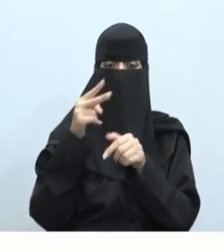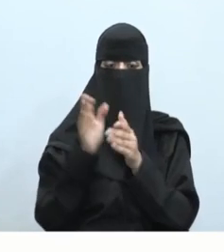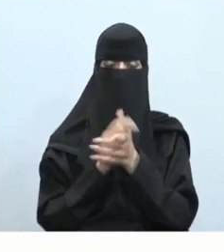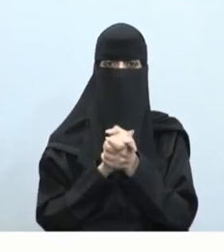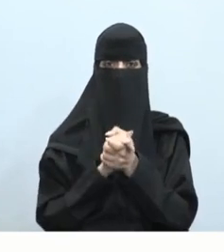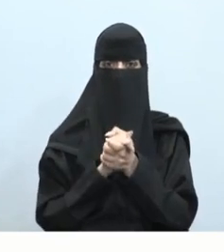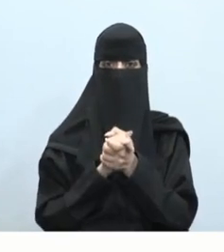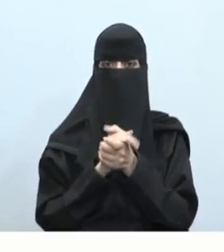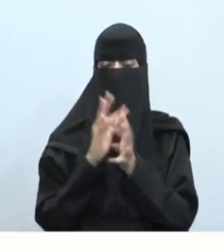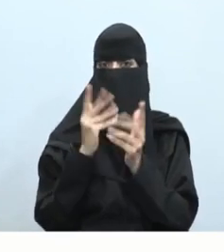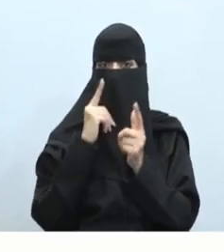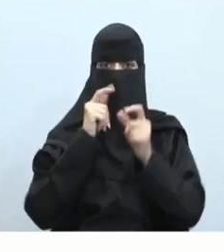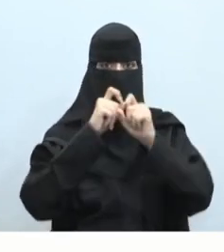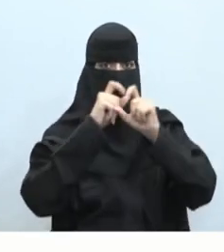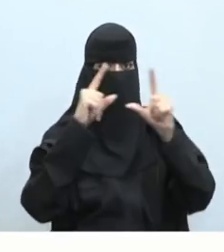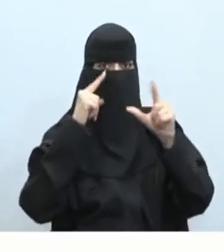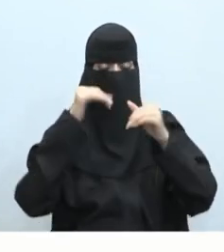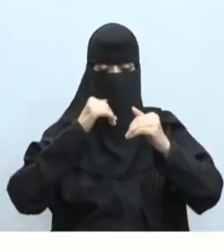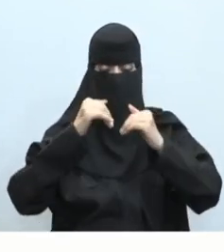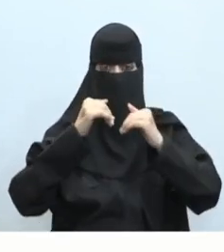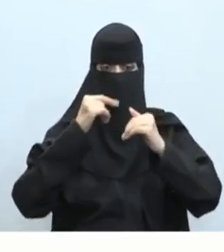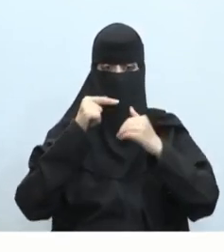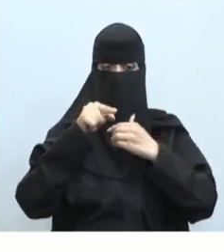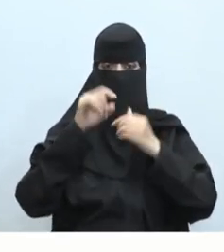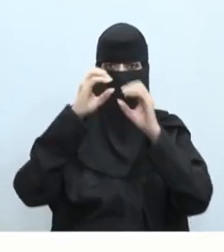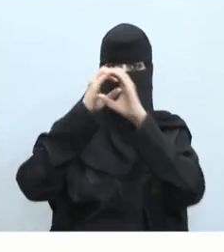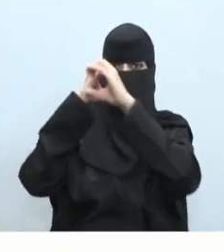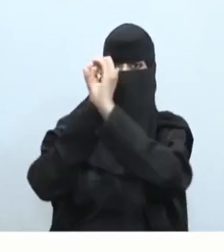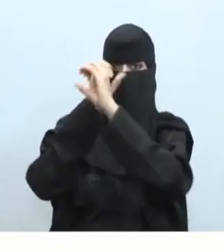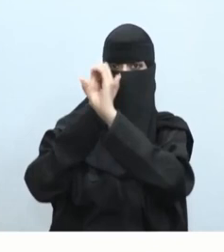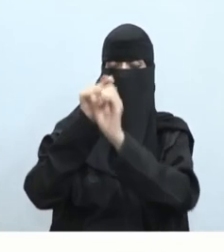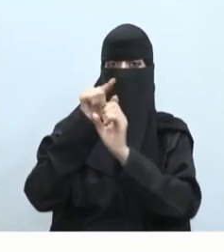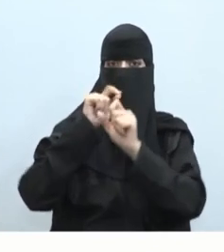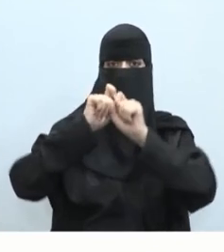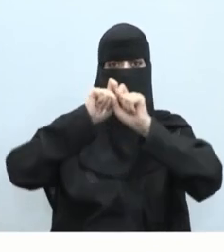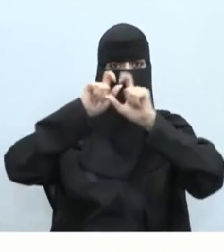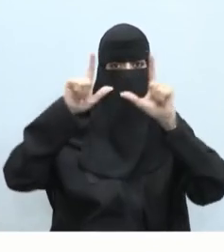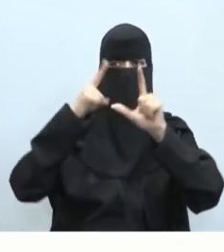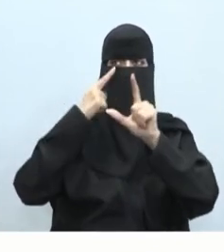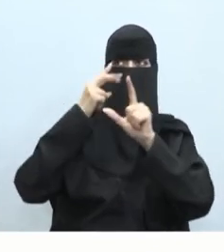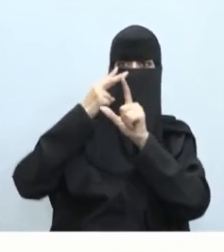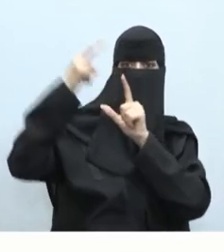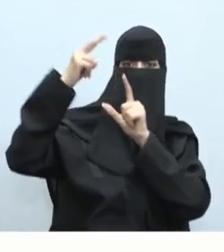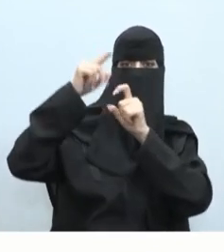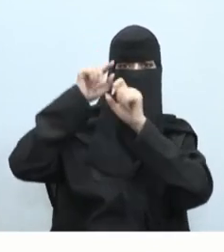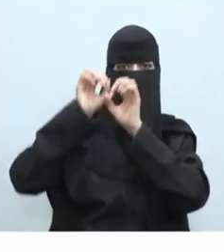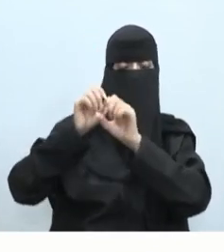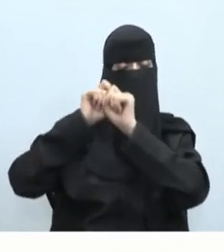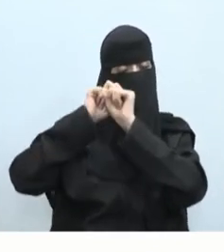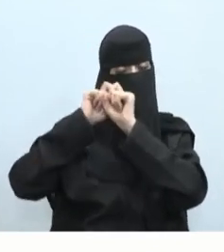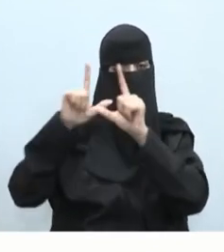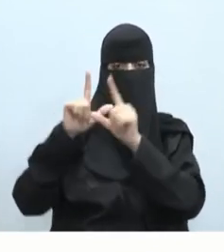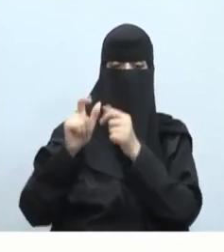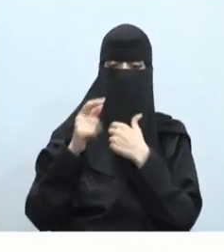لكي نشاهدها بوضوح نشاهدها عن طريق التلسكوب نشاهدها عن طريق